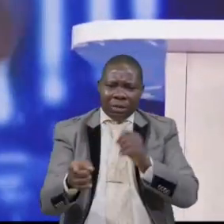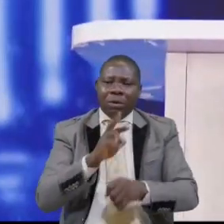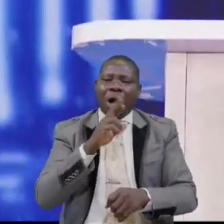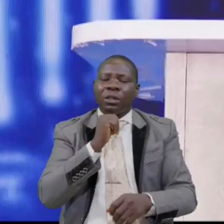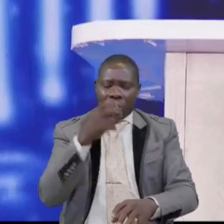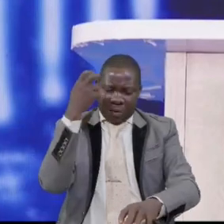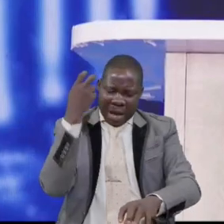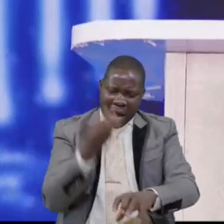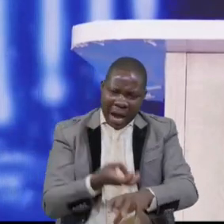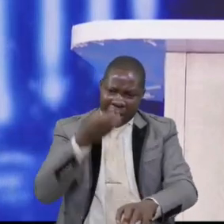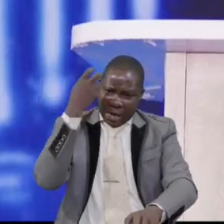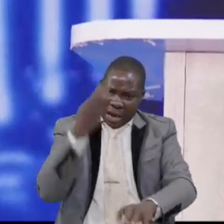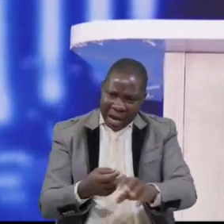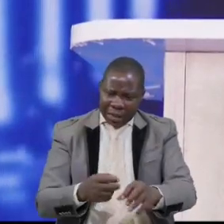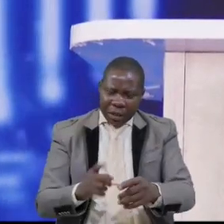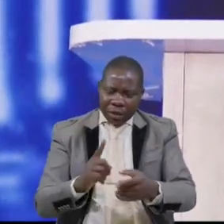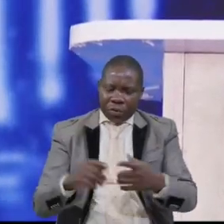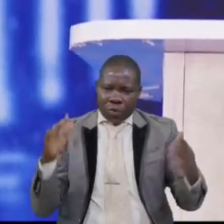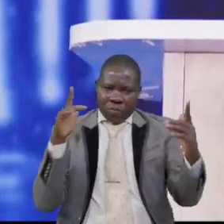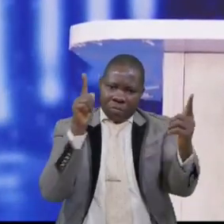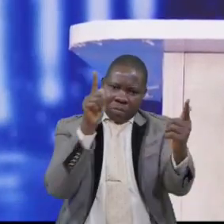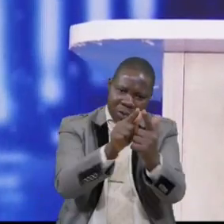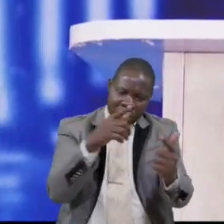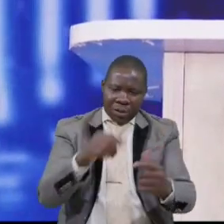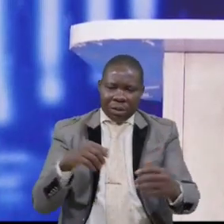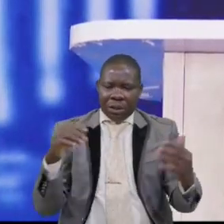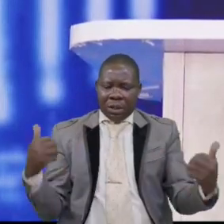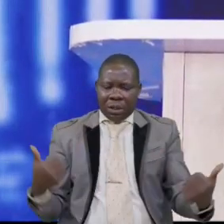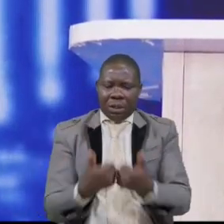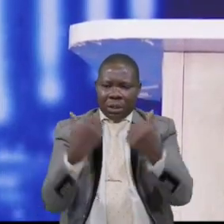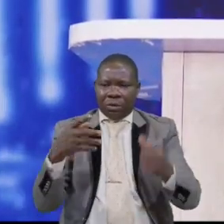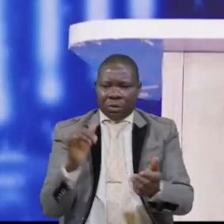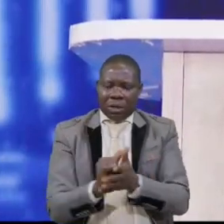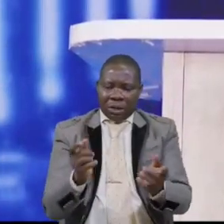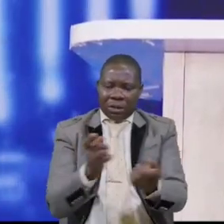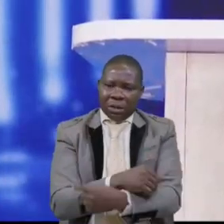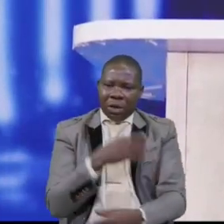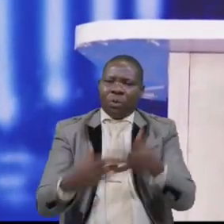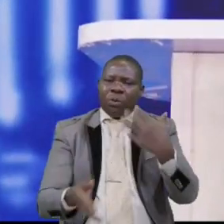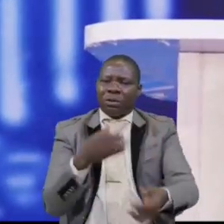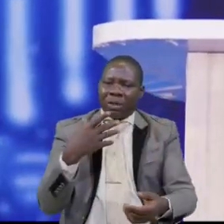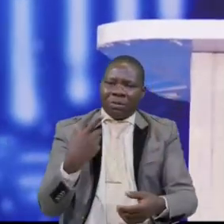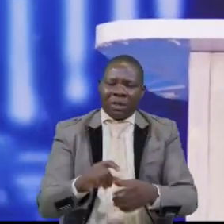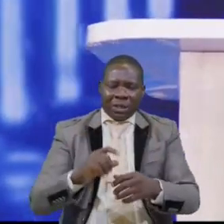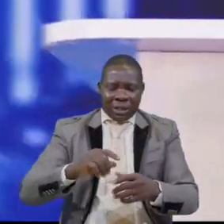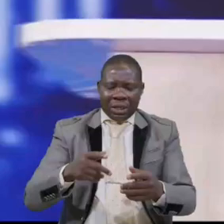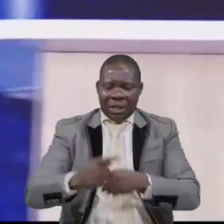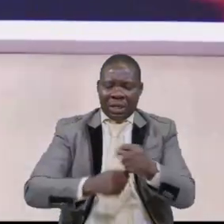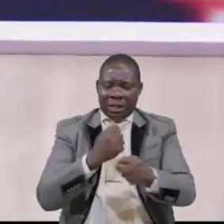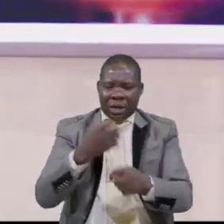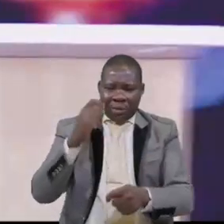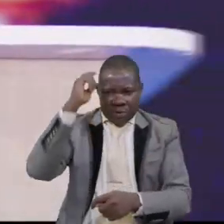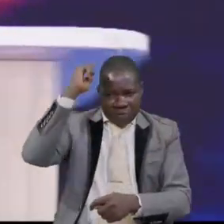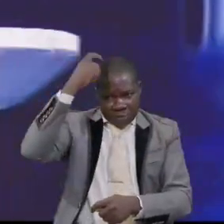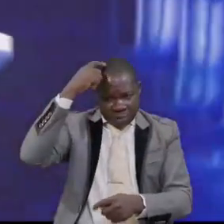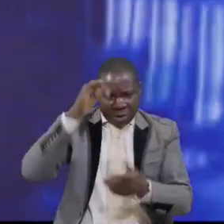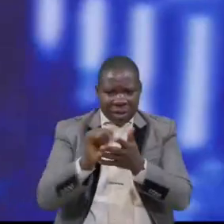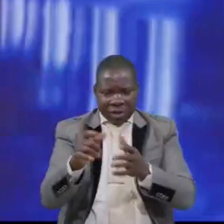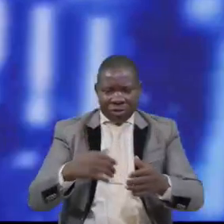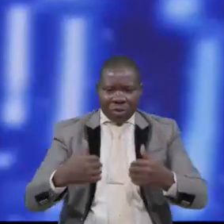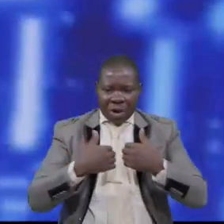pour pouvoir faire face aux défis du jour, quel que soit le type de cerveau que vous avez, vous serez laissé derrière.